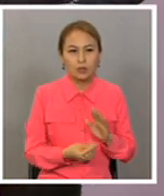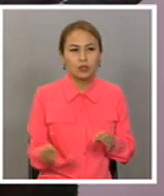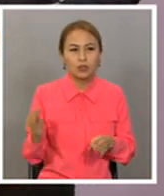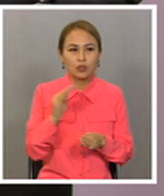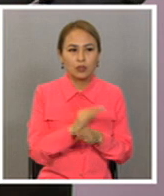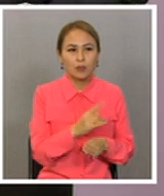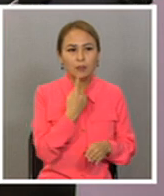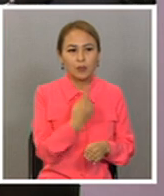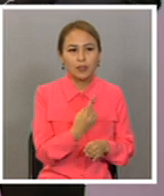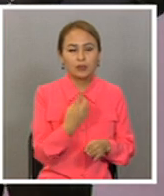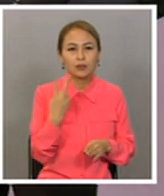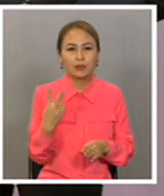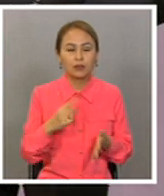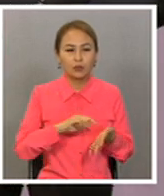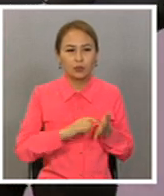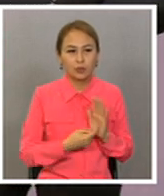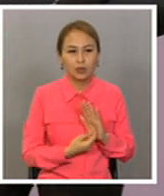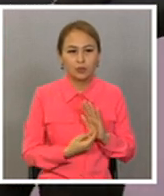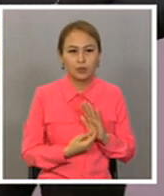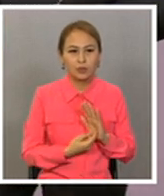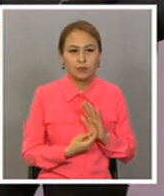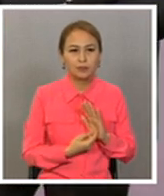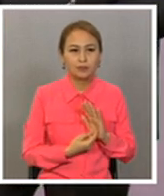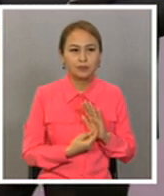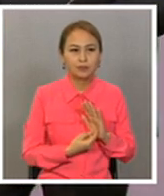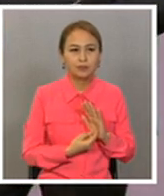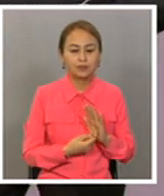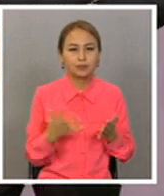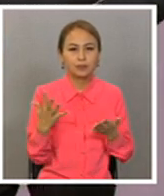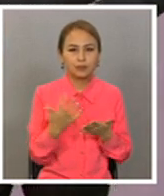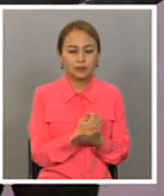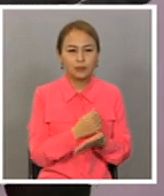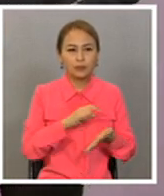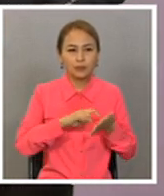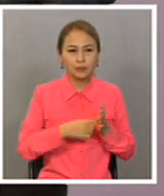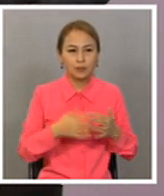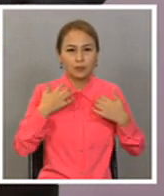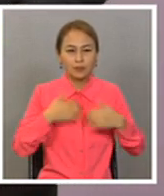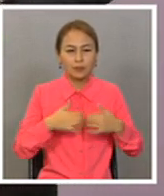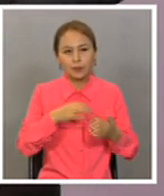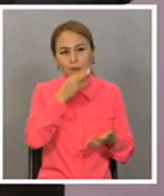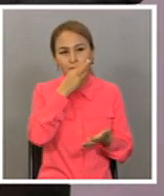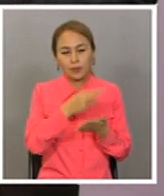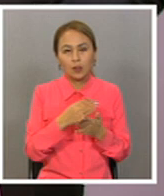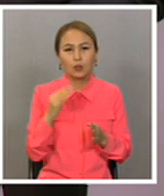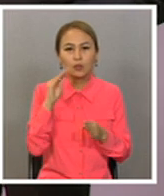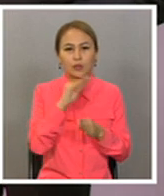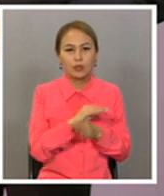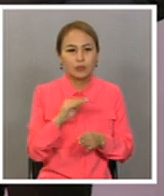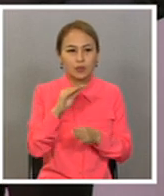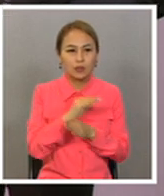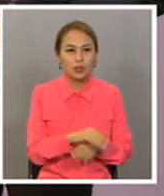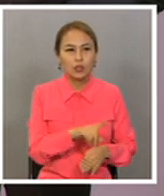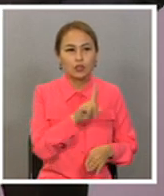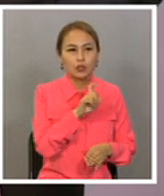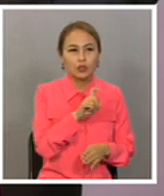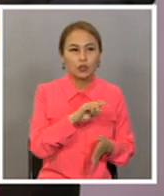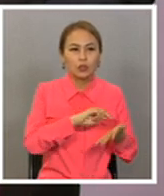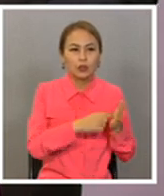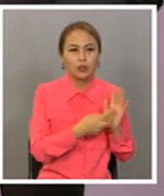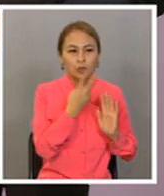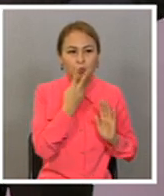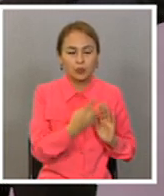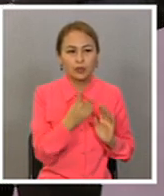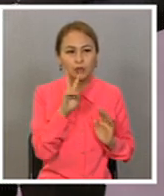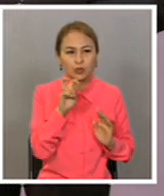1'di 2'ye köbeytemiz. Şıkkan köbeytindilerden mänin kosamız. 100'ü 2'ye köbeytsek 200